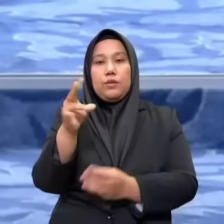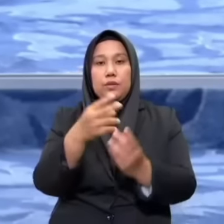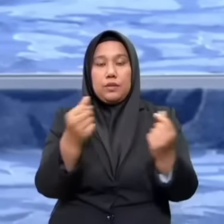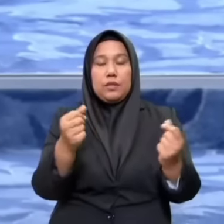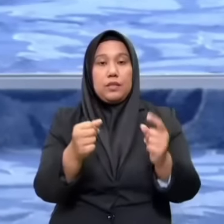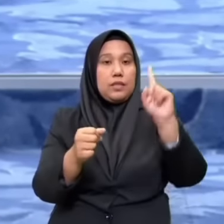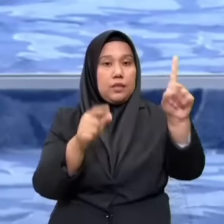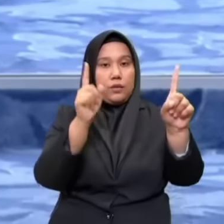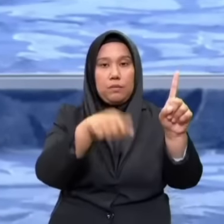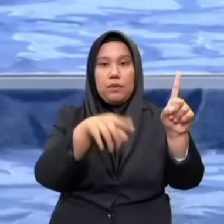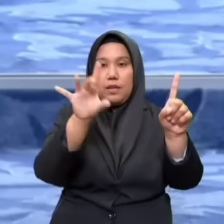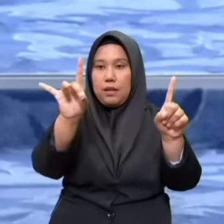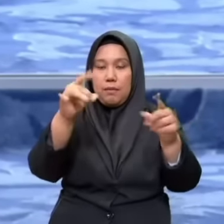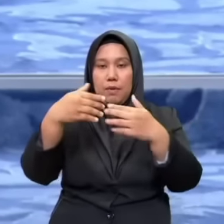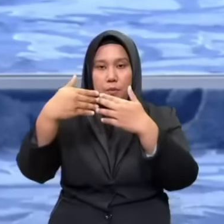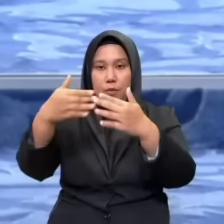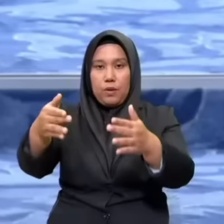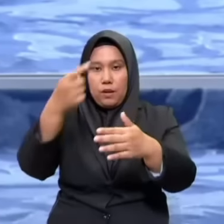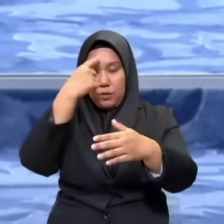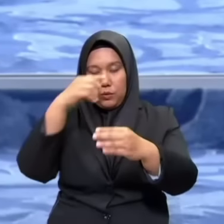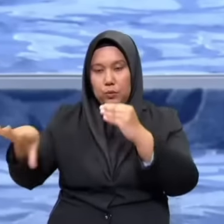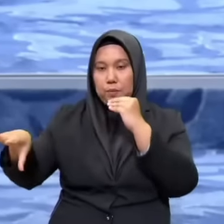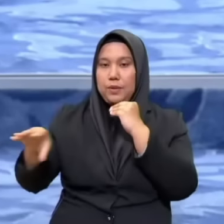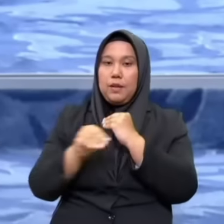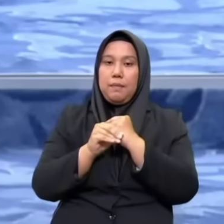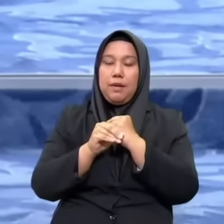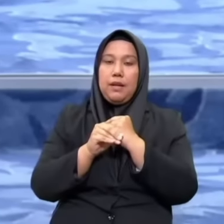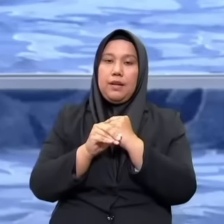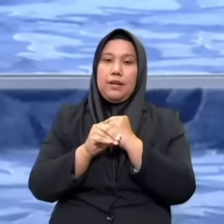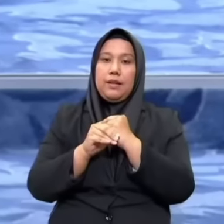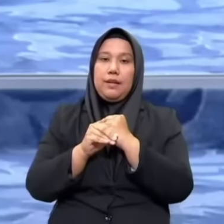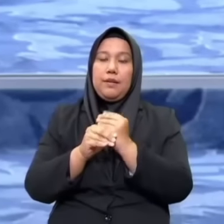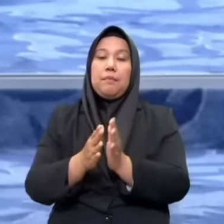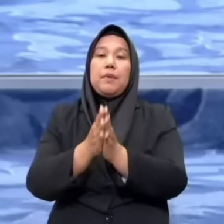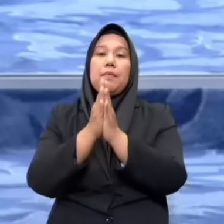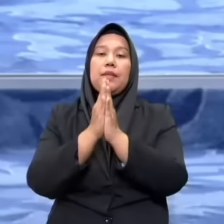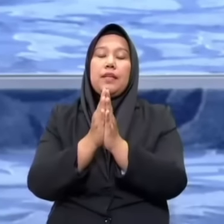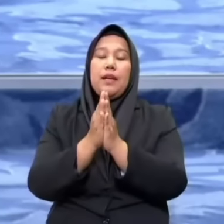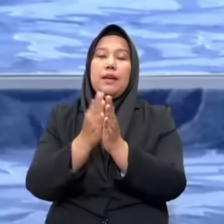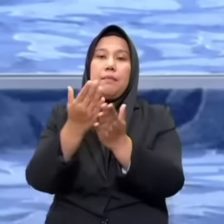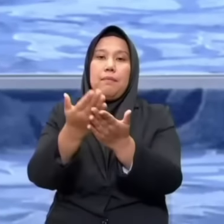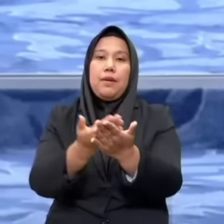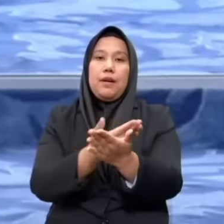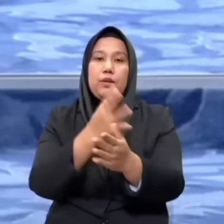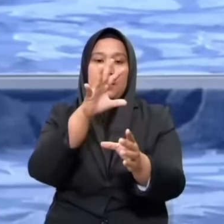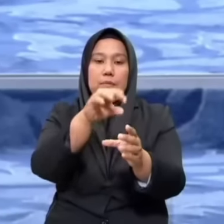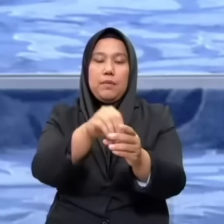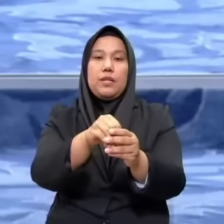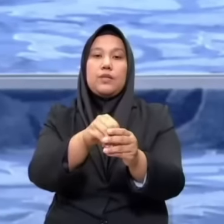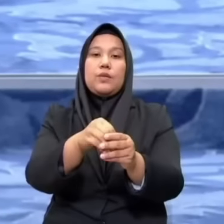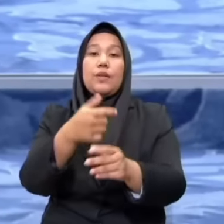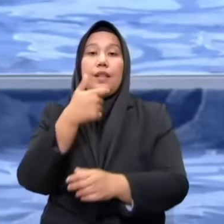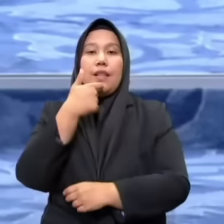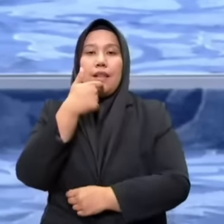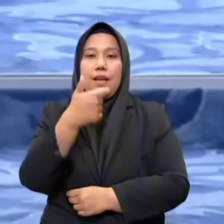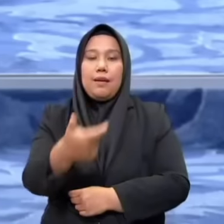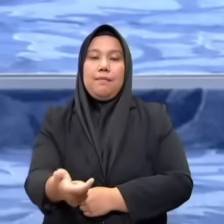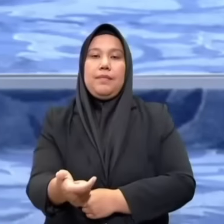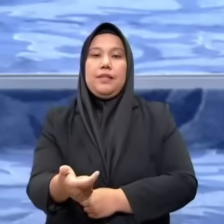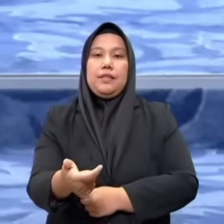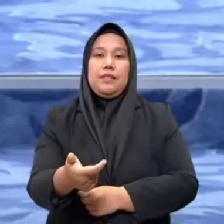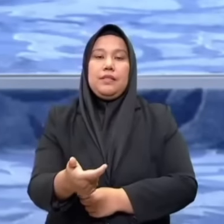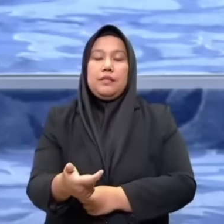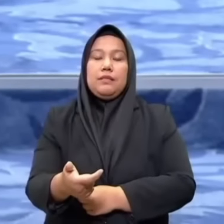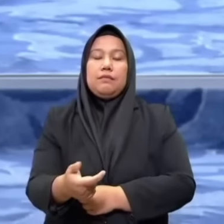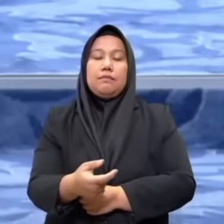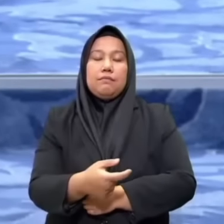kita buka untuk penambahan permintaan baru termasuk yang lama yang dianggap yang